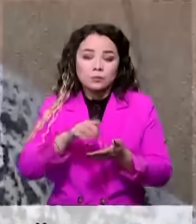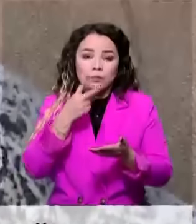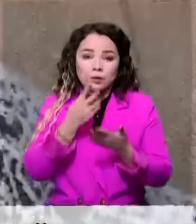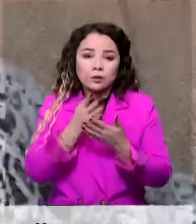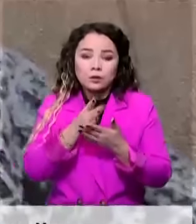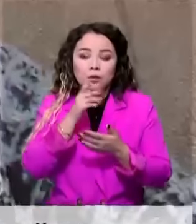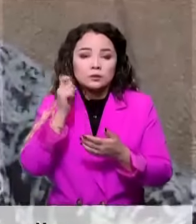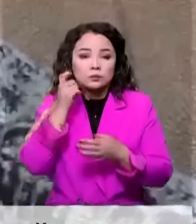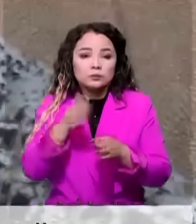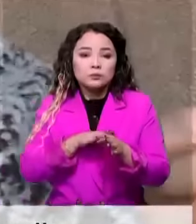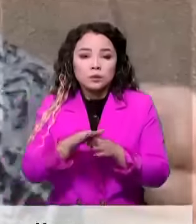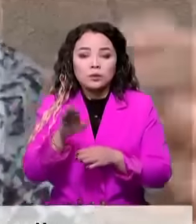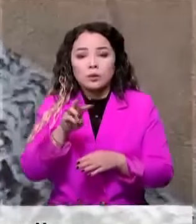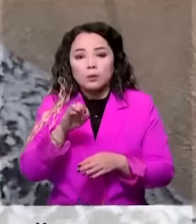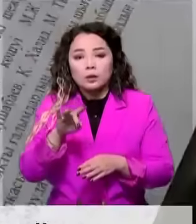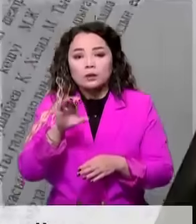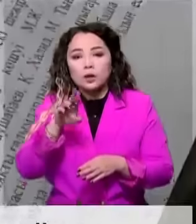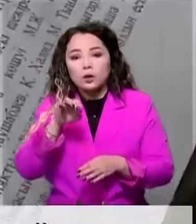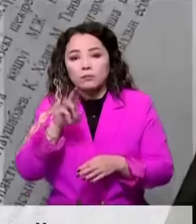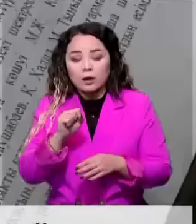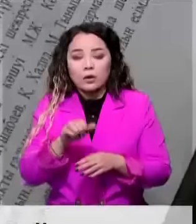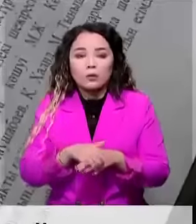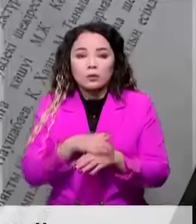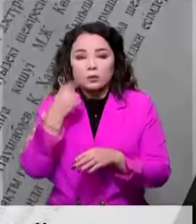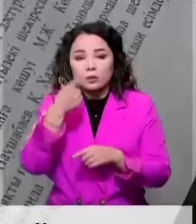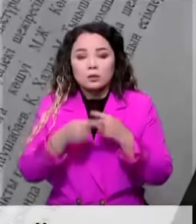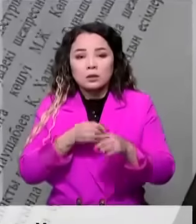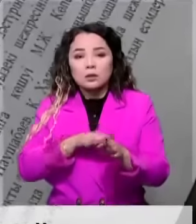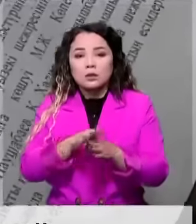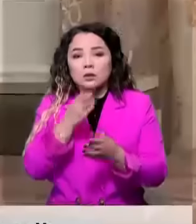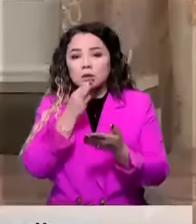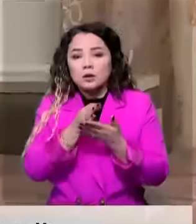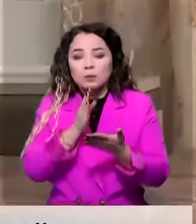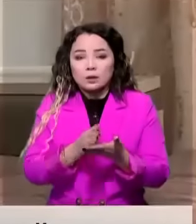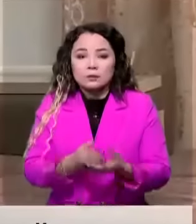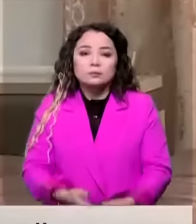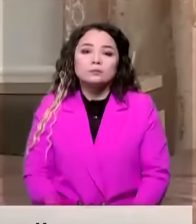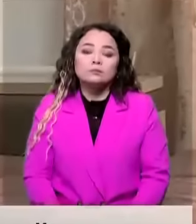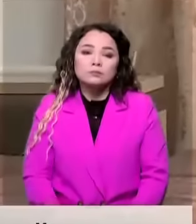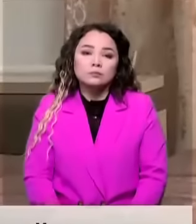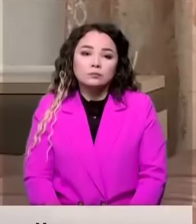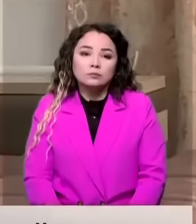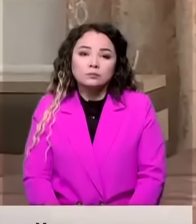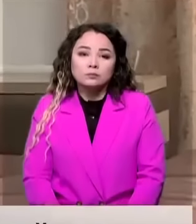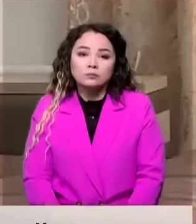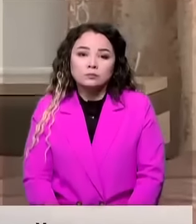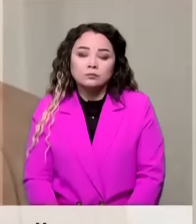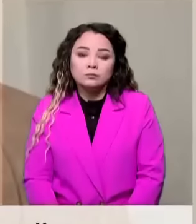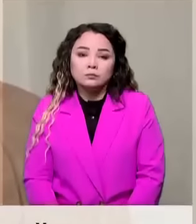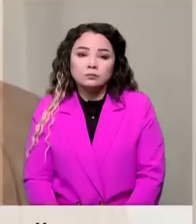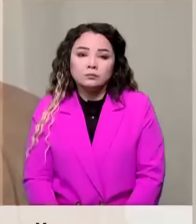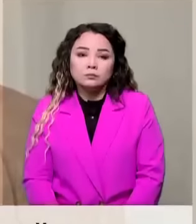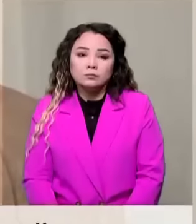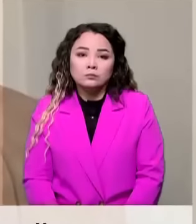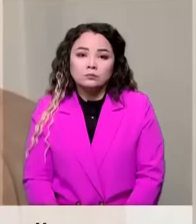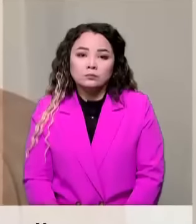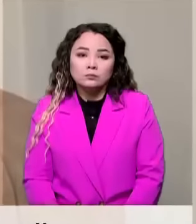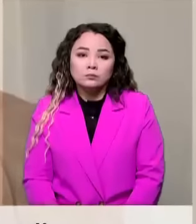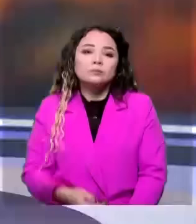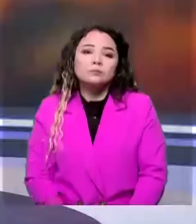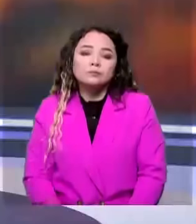осынау жасқа жеткен Тұмар Ысқақованың өмір жолы көп үлгі. Руслан Нұрланұлы, Сайран Ақанбаев, Зарина Зопухар, Қарағанды облысы, 24